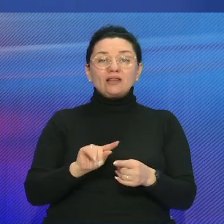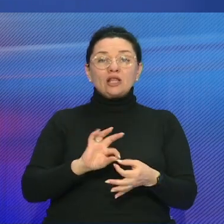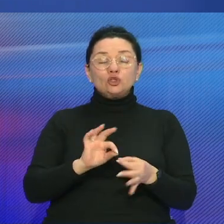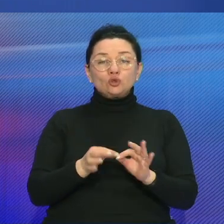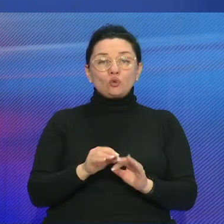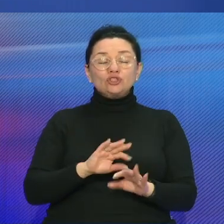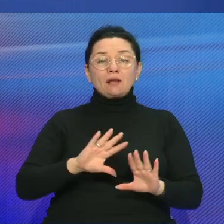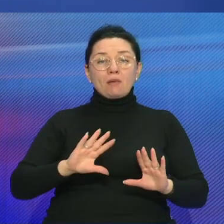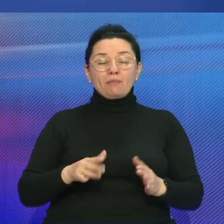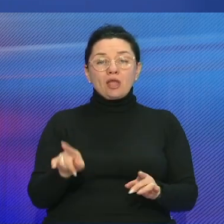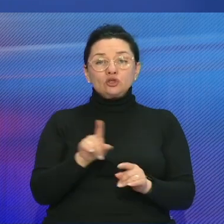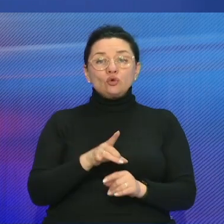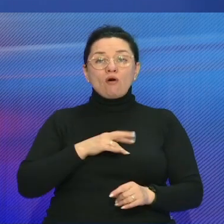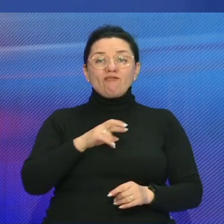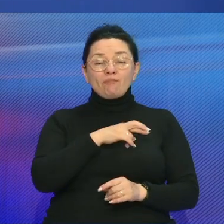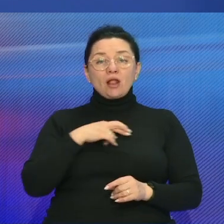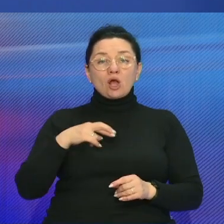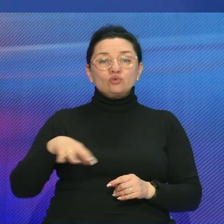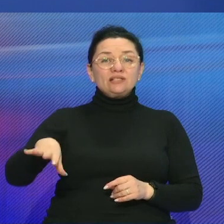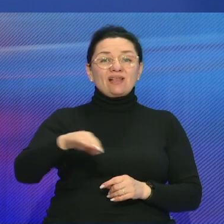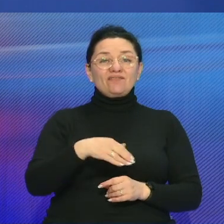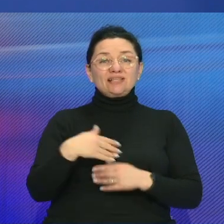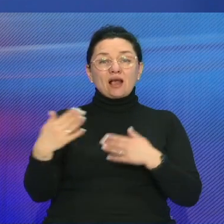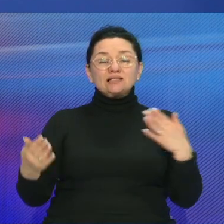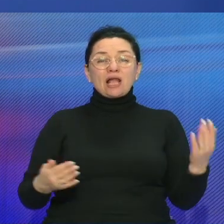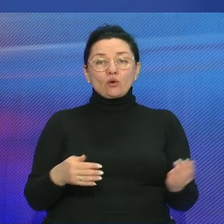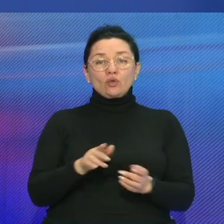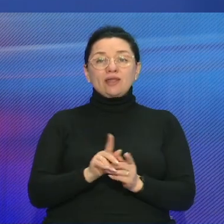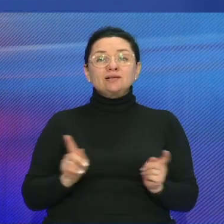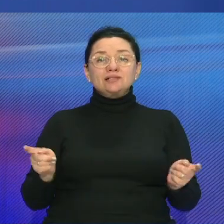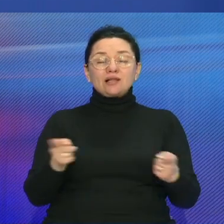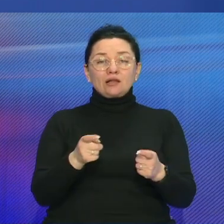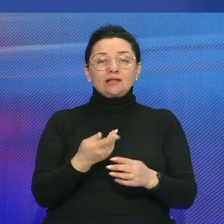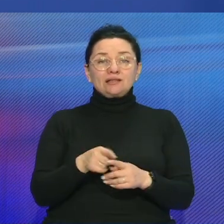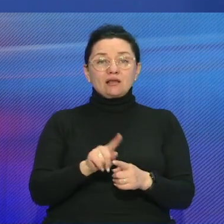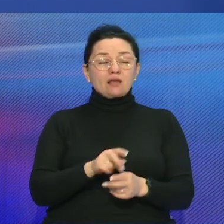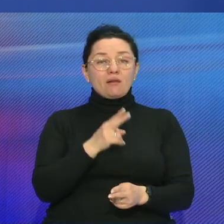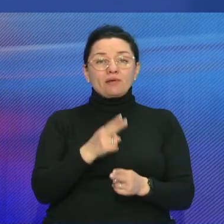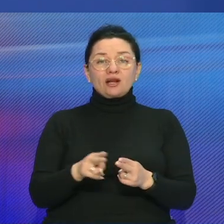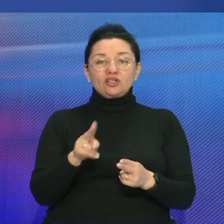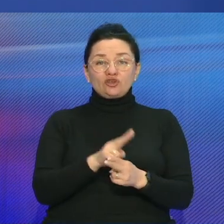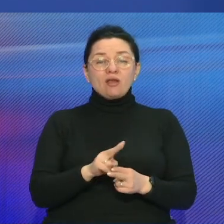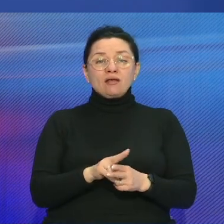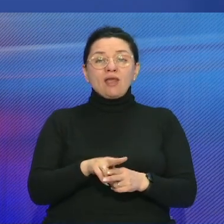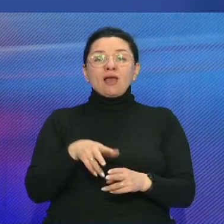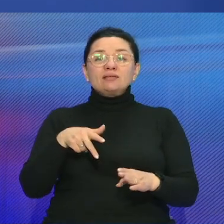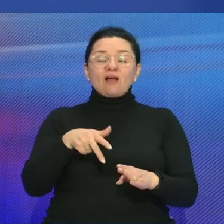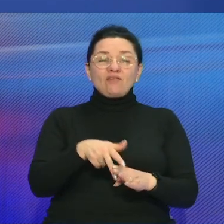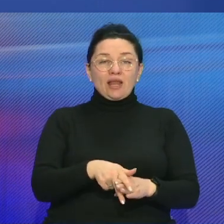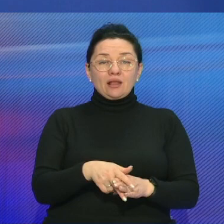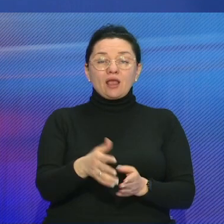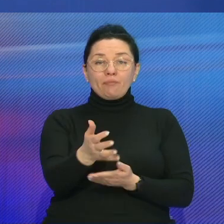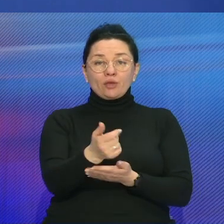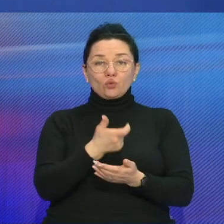Беларусь со всех сторон окружена санкцией и давлением непрекращающимся, берут на себя политическую